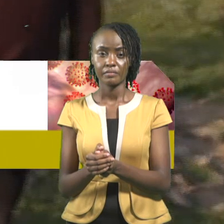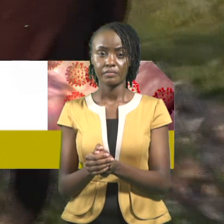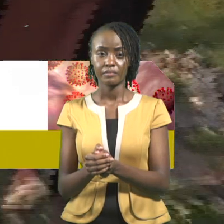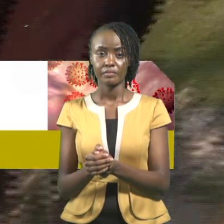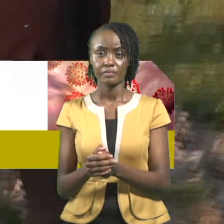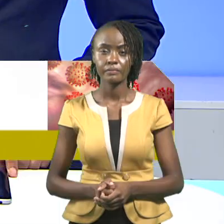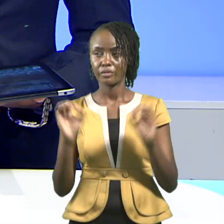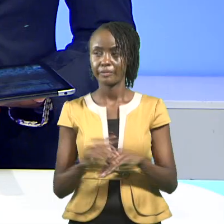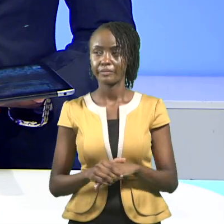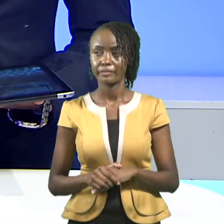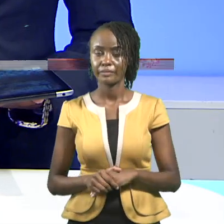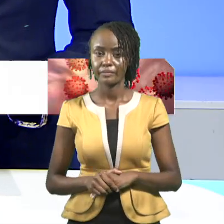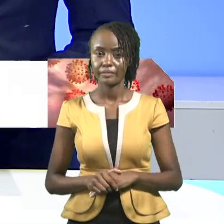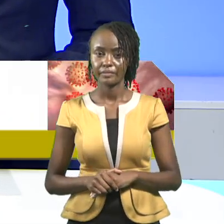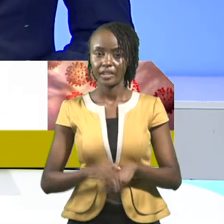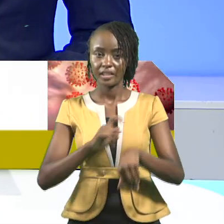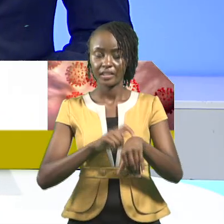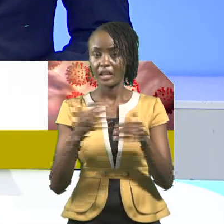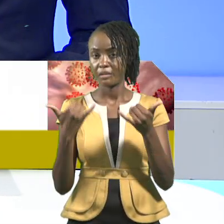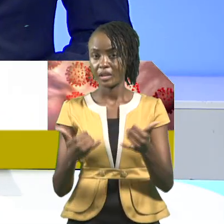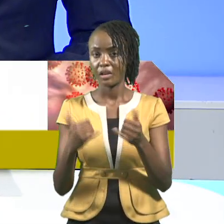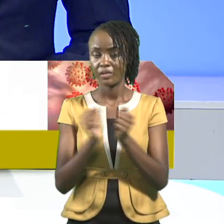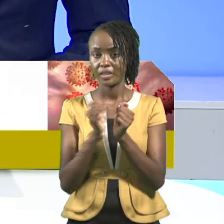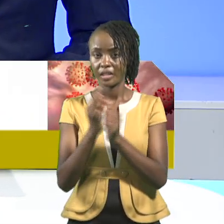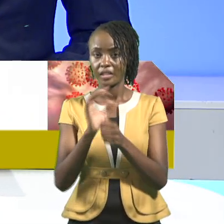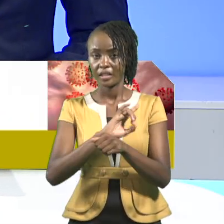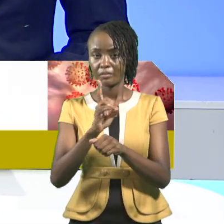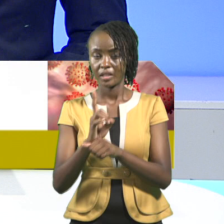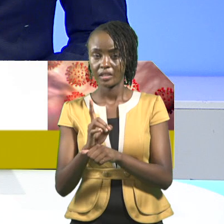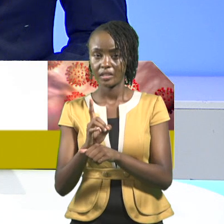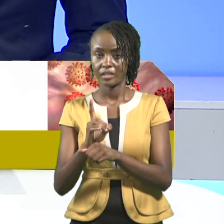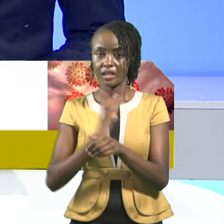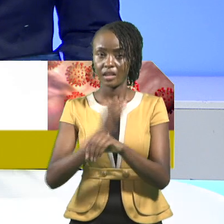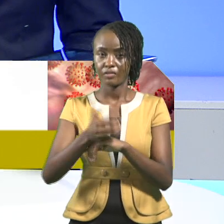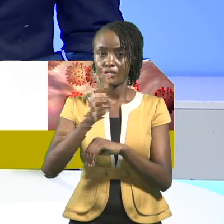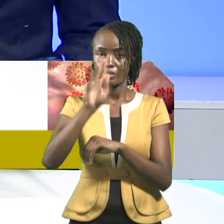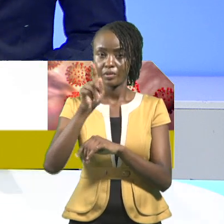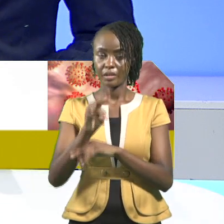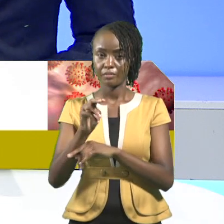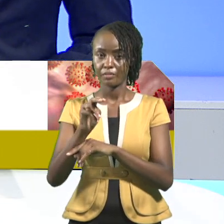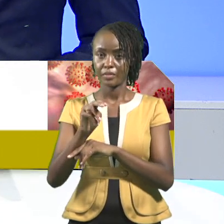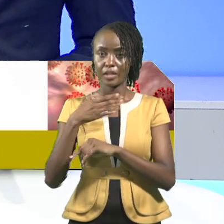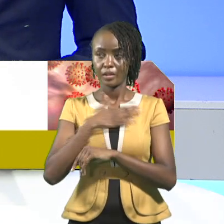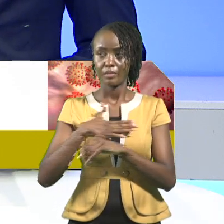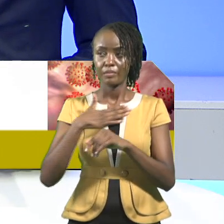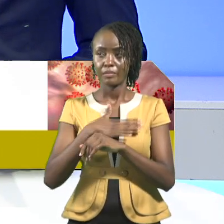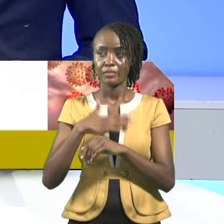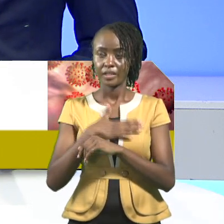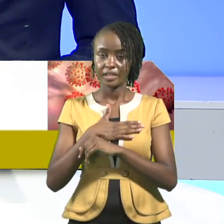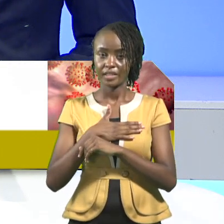Afrika. Zimetimia dakika ni 13 baada ya saa 10 alasiri, hivyo unaruhusiwa kucheza na kibonyonyo chako